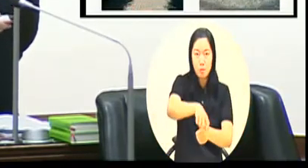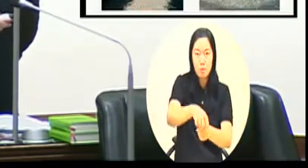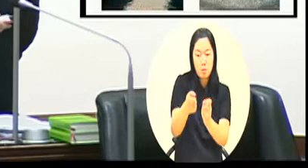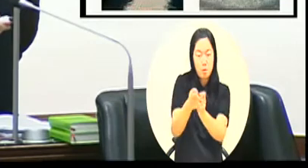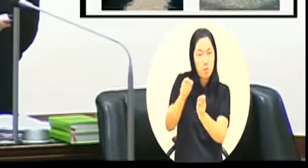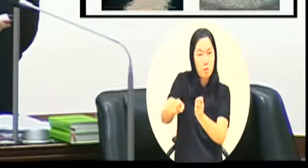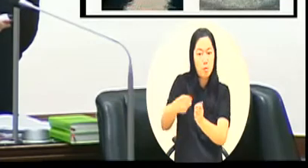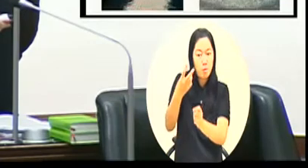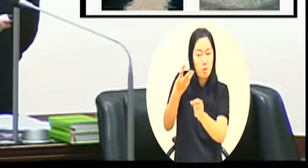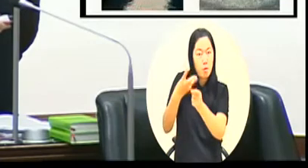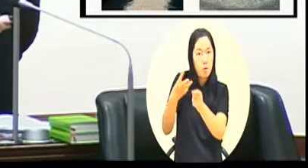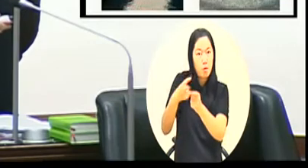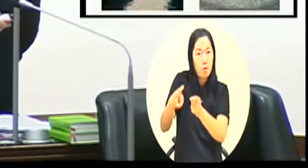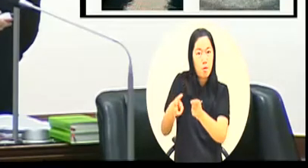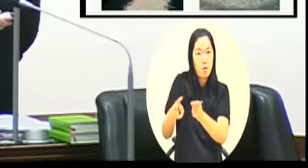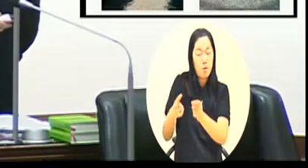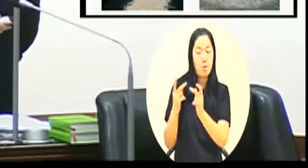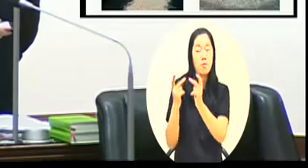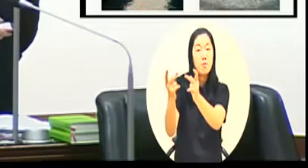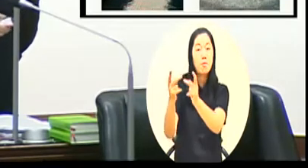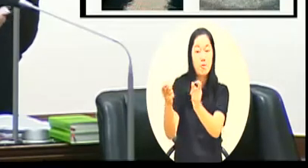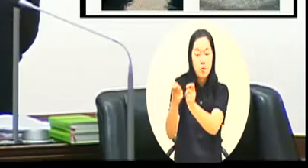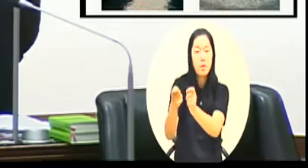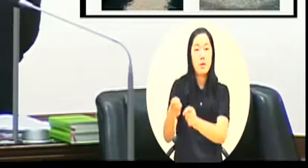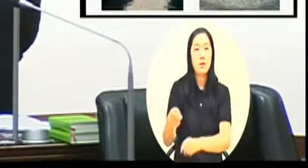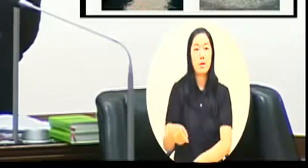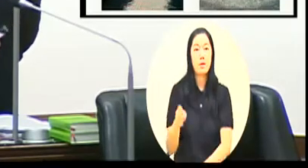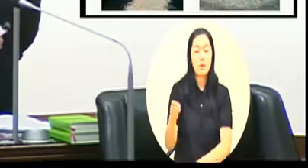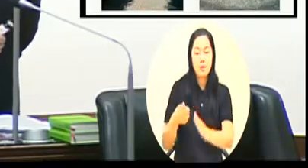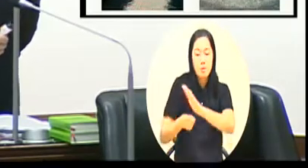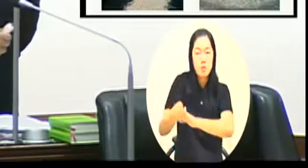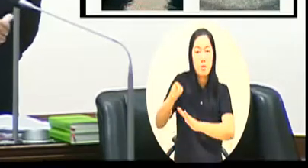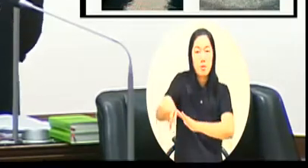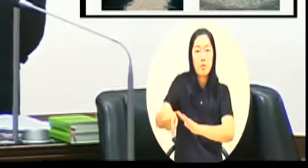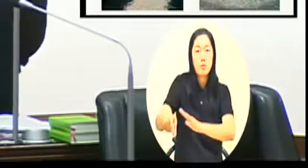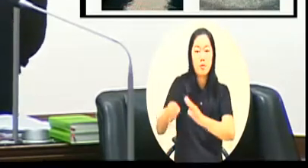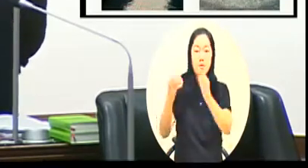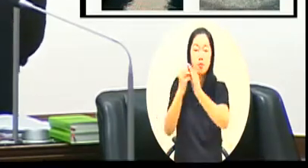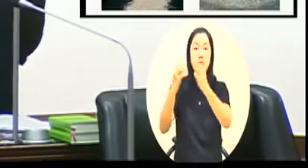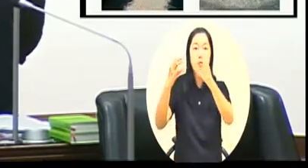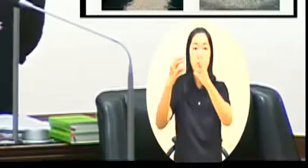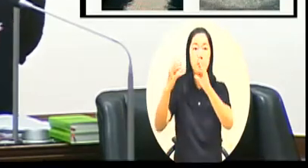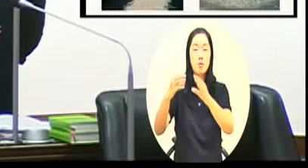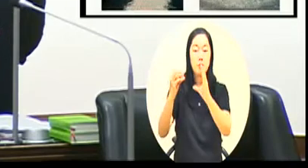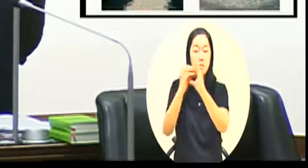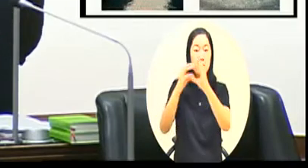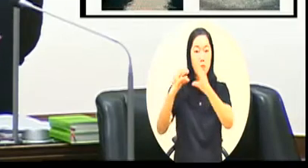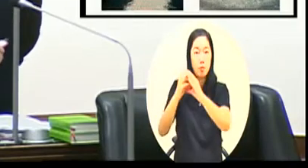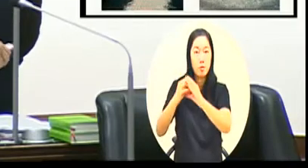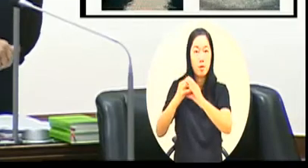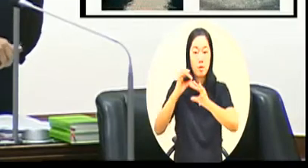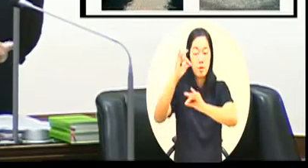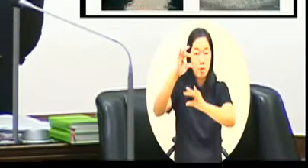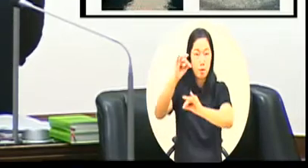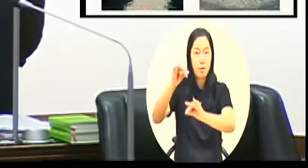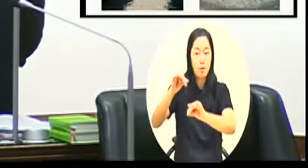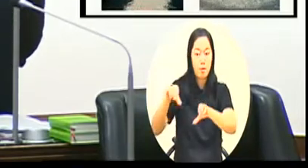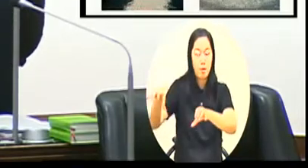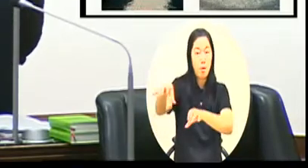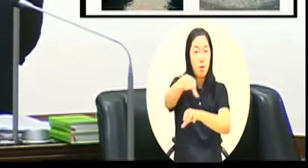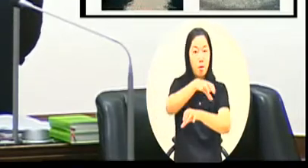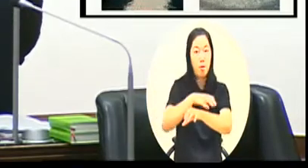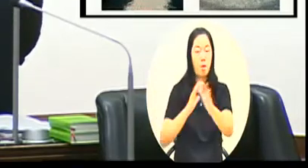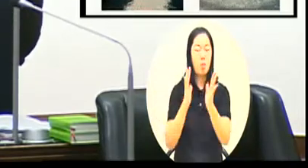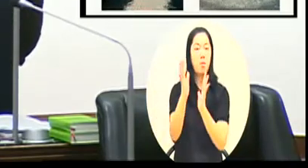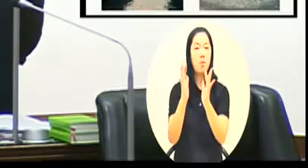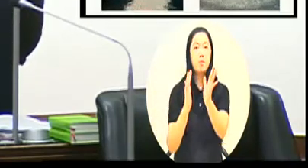三分钟就是捷运站哦，那再走出去就是巨大汉神百货公司，好，在全部的一个非常热闹